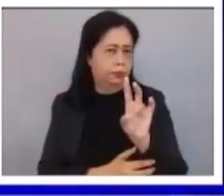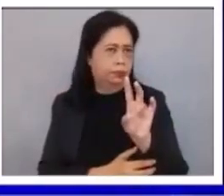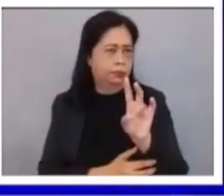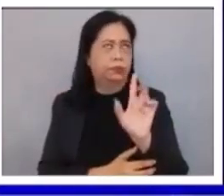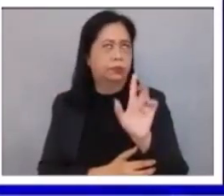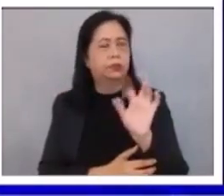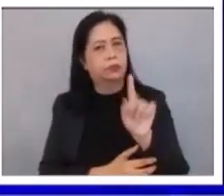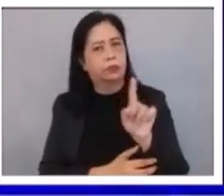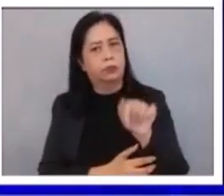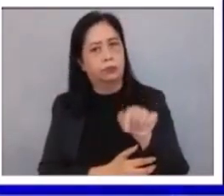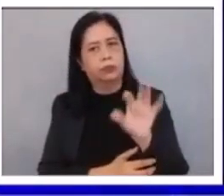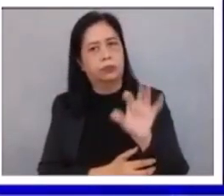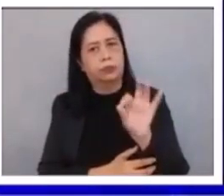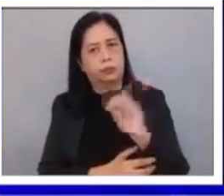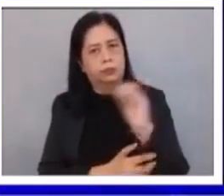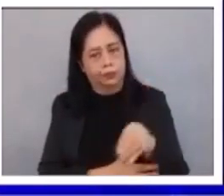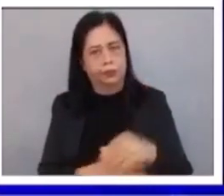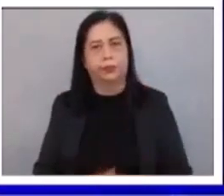91.9%.